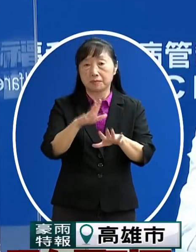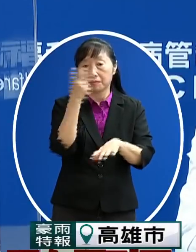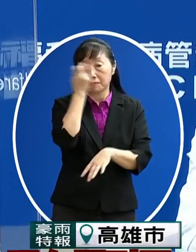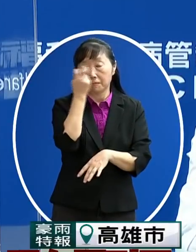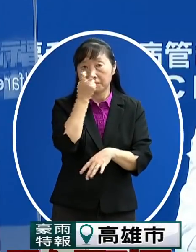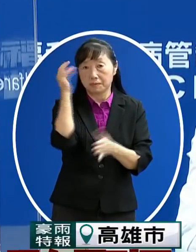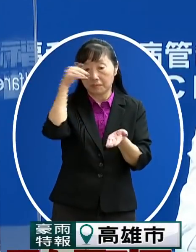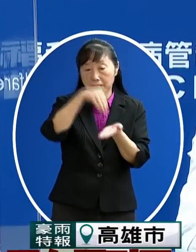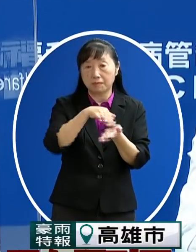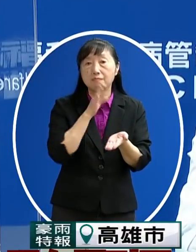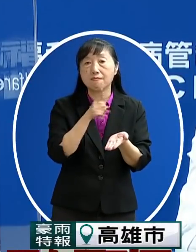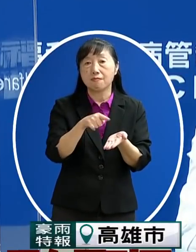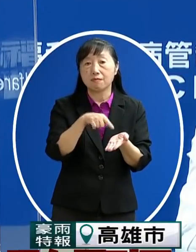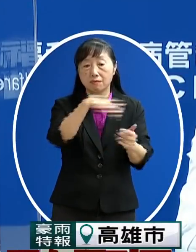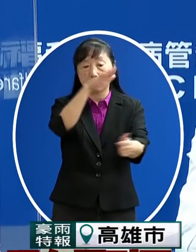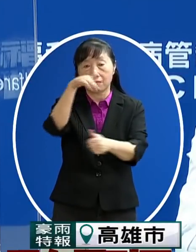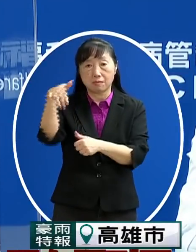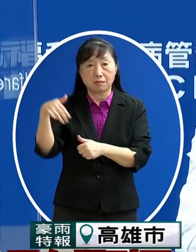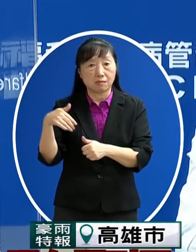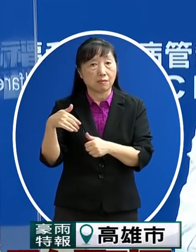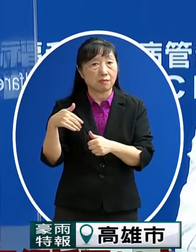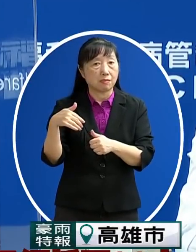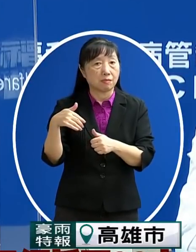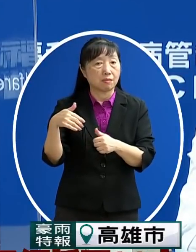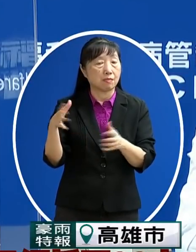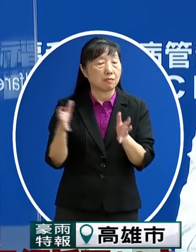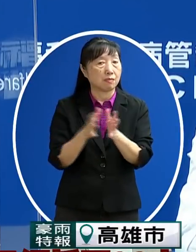的结果它现在框列了总共